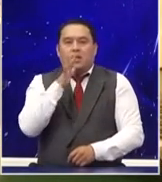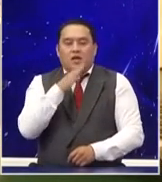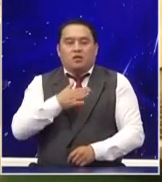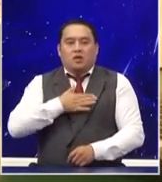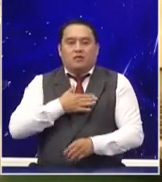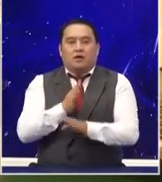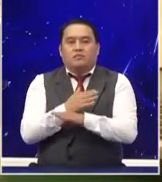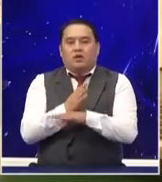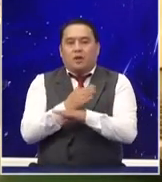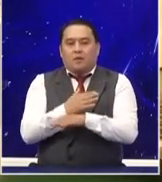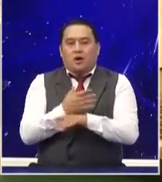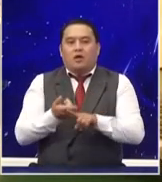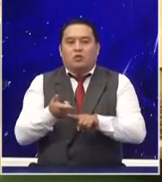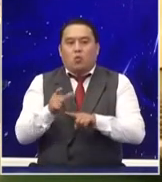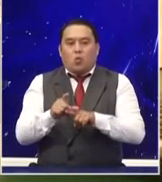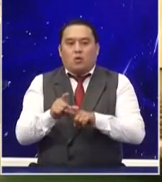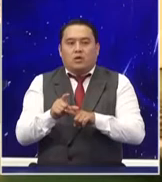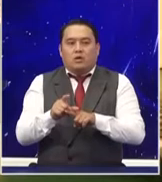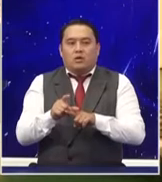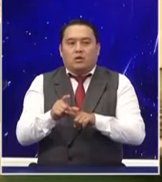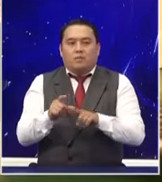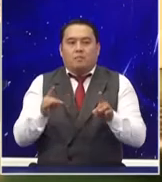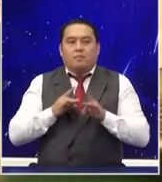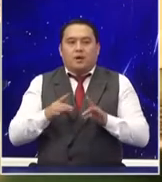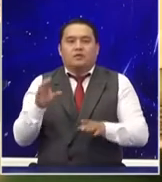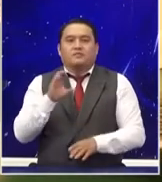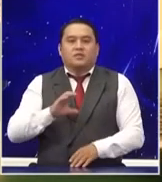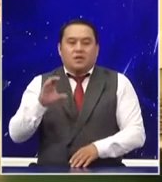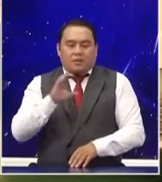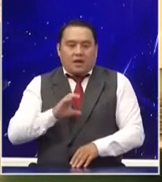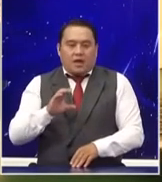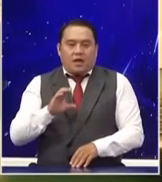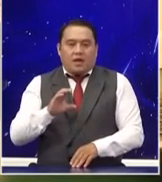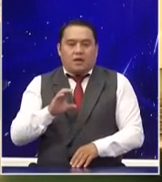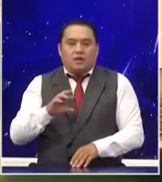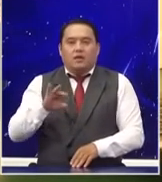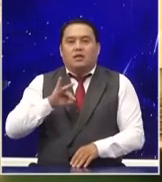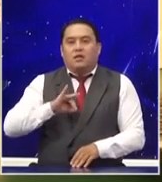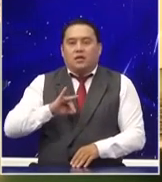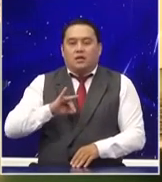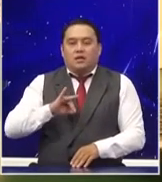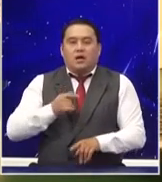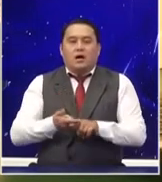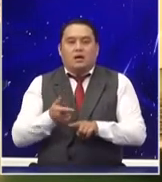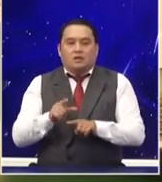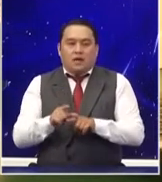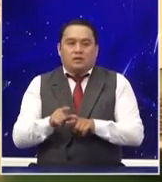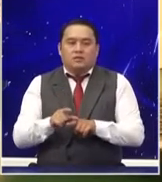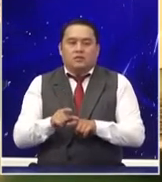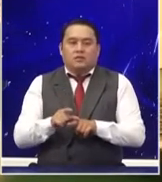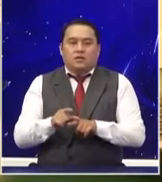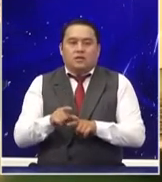50-летию Капчагая, которое отмечается в сентябре. И это